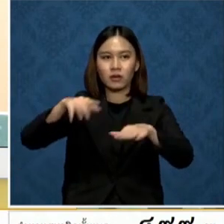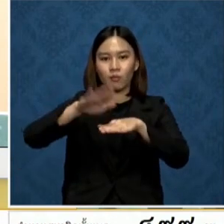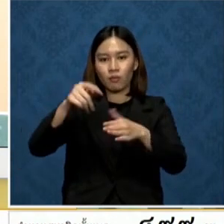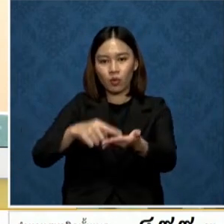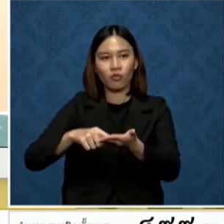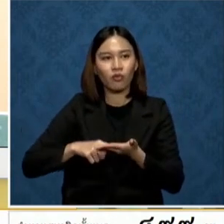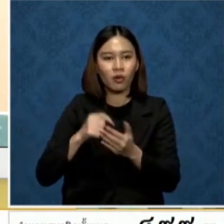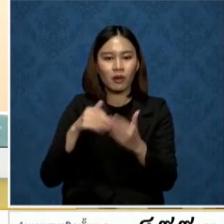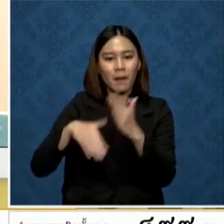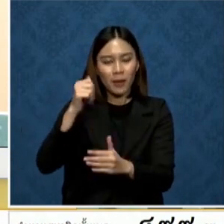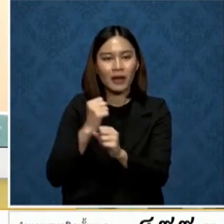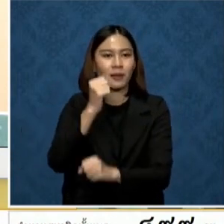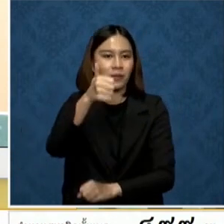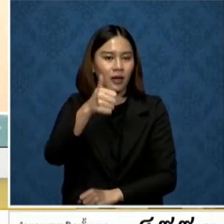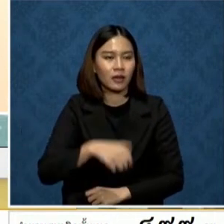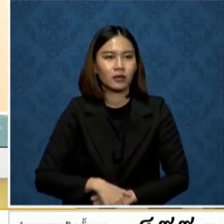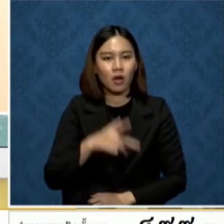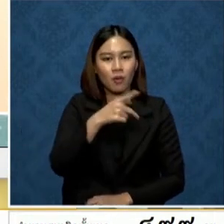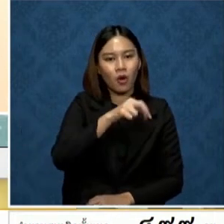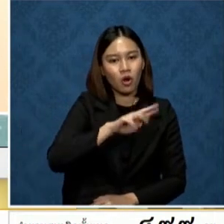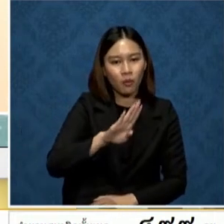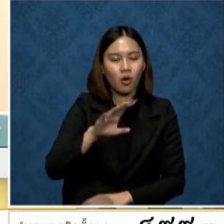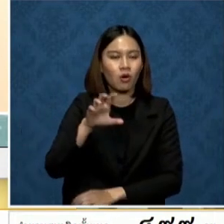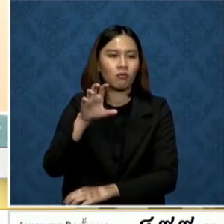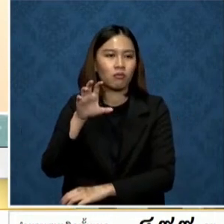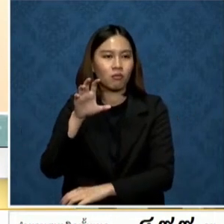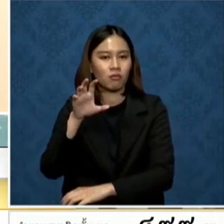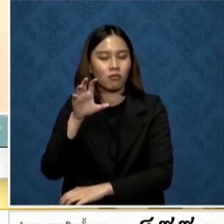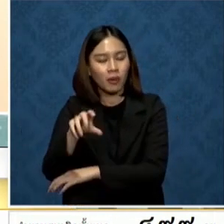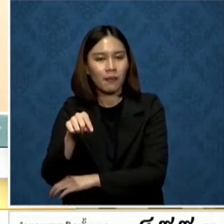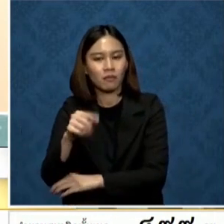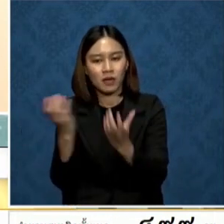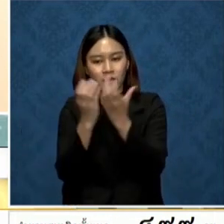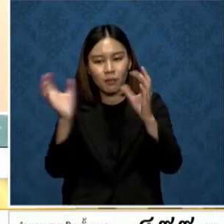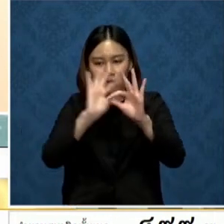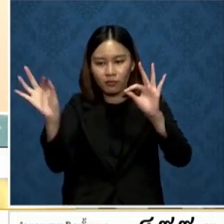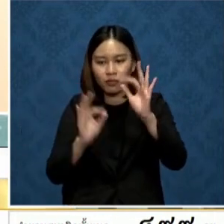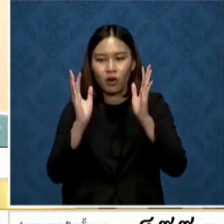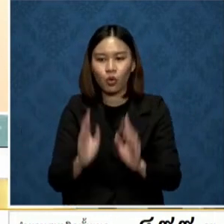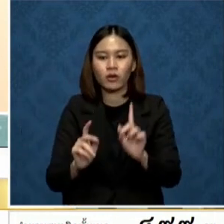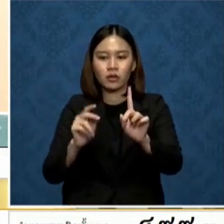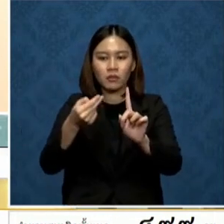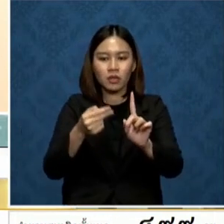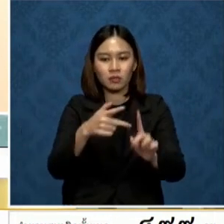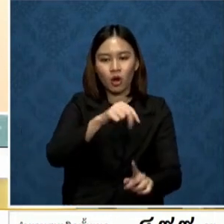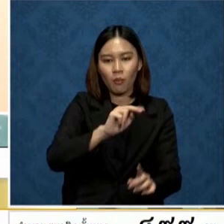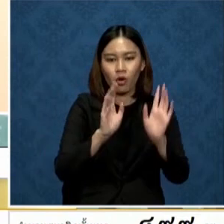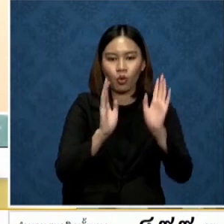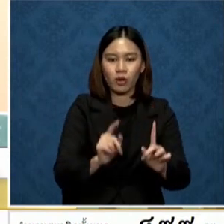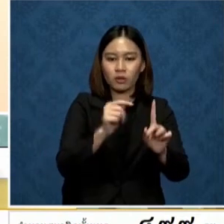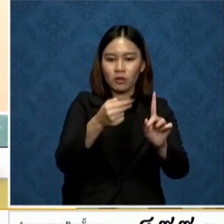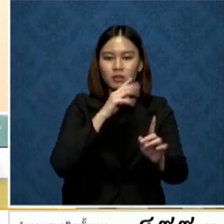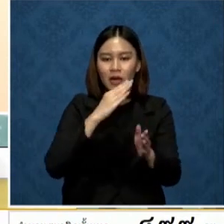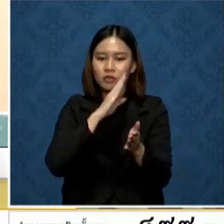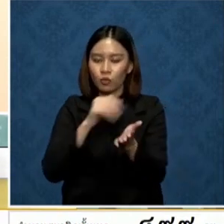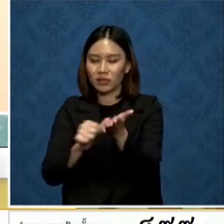เข้าเลยผมถามถาระหว่าข้อบัญญัติกับพรบมันต่างกันตรงไหนเพราะในรัฐธรรมนูญมันเขียนว่าต้องหมืคนพรบฉะนั้นถ้าเราไปแก้ข้อนี้